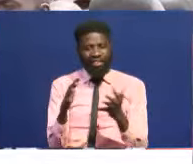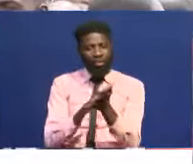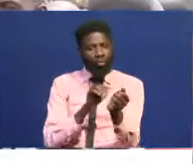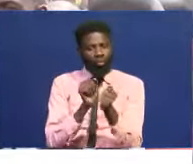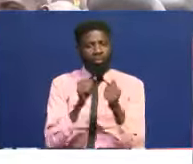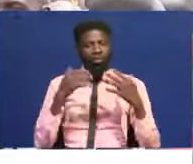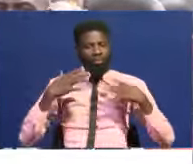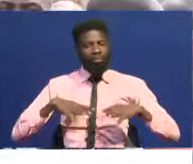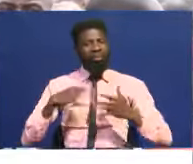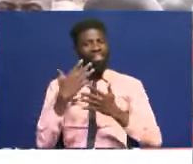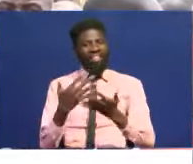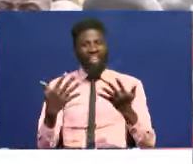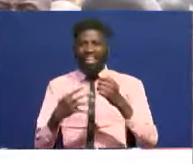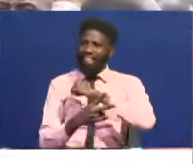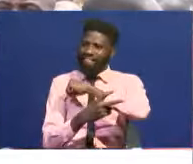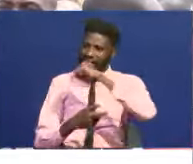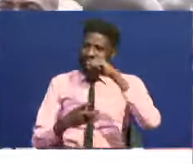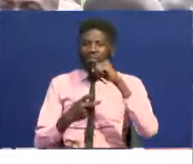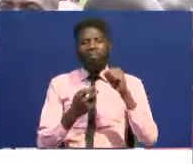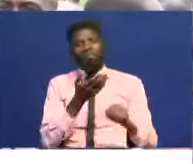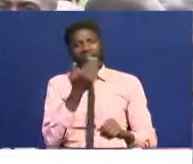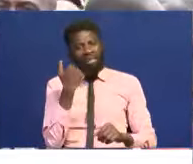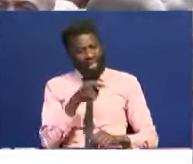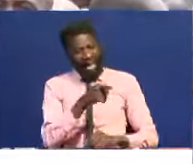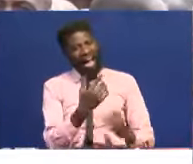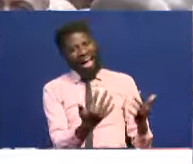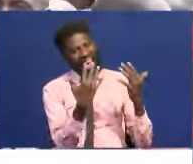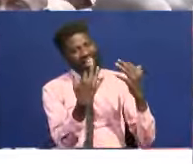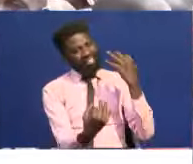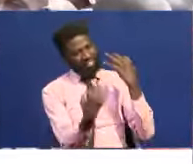wananchi, mtuambie mpango yenu